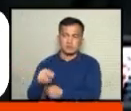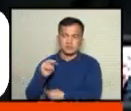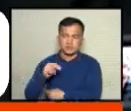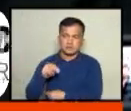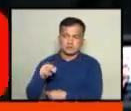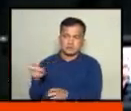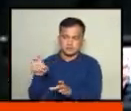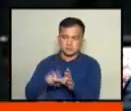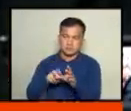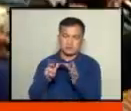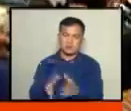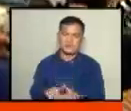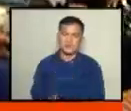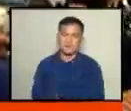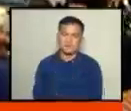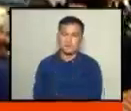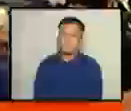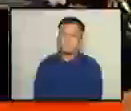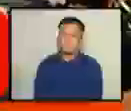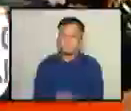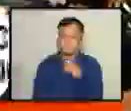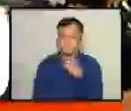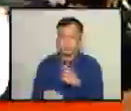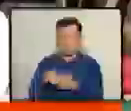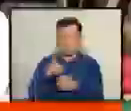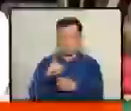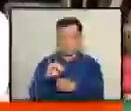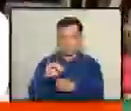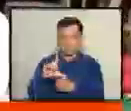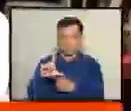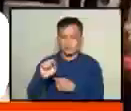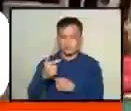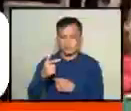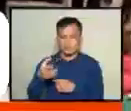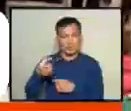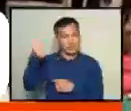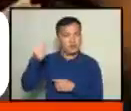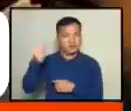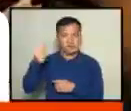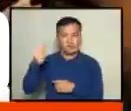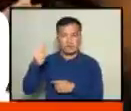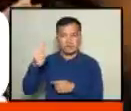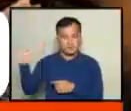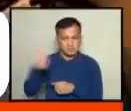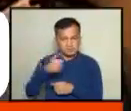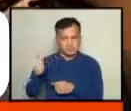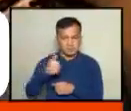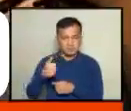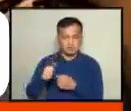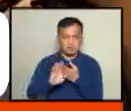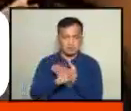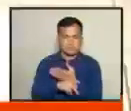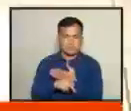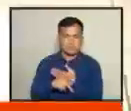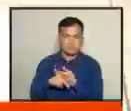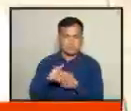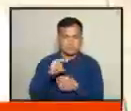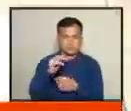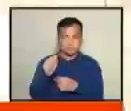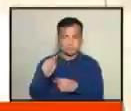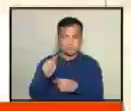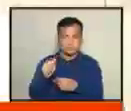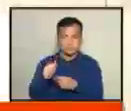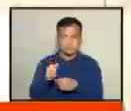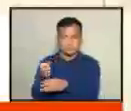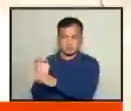pangangailangan ng mga pasahero. Ayon naman sa DILG, on hold din muna ang mga biyahe ng eroplanong pabalik sa Naiya na galing sa